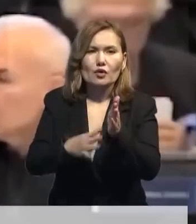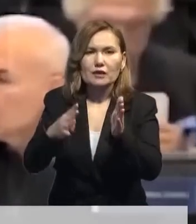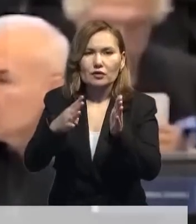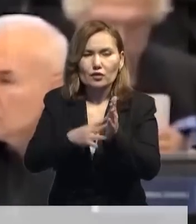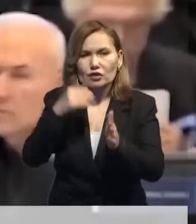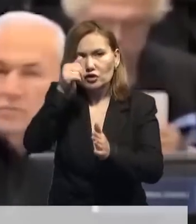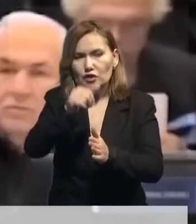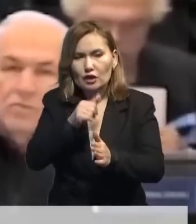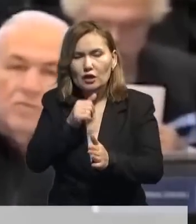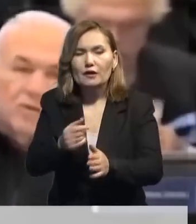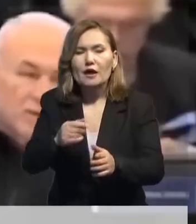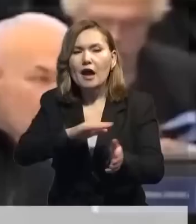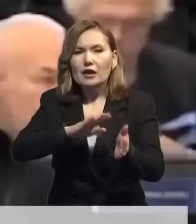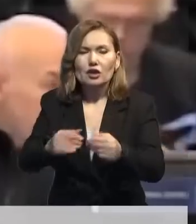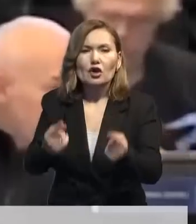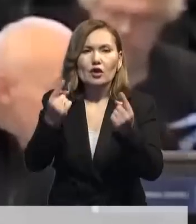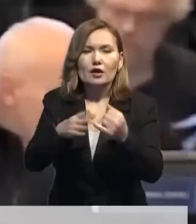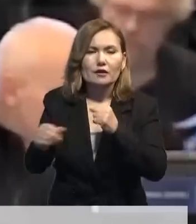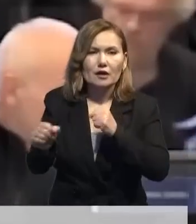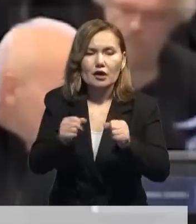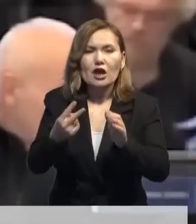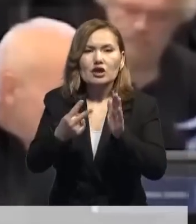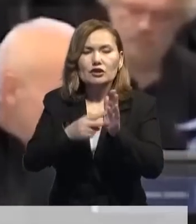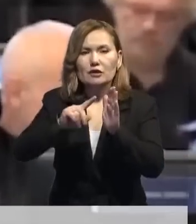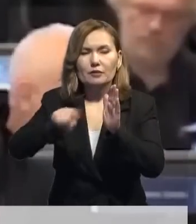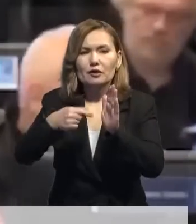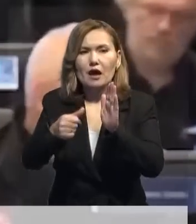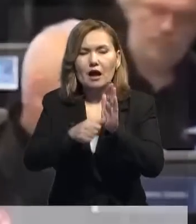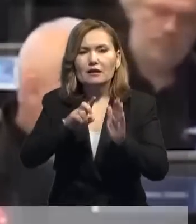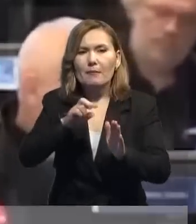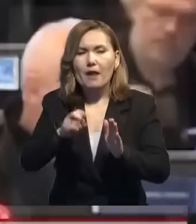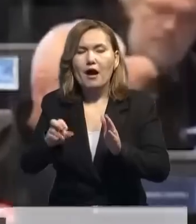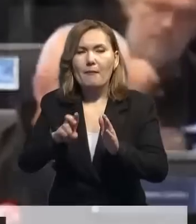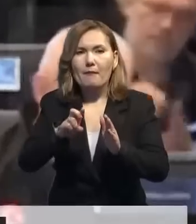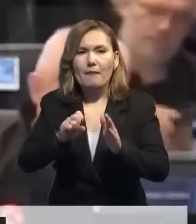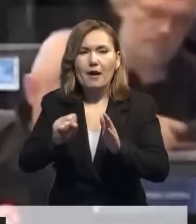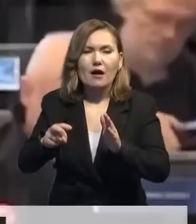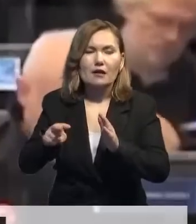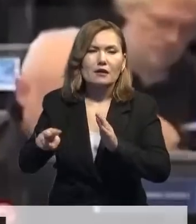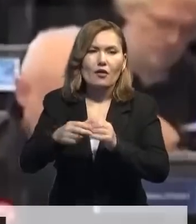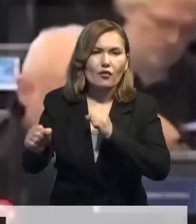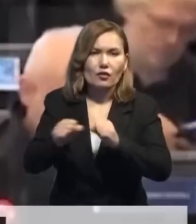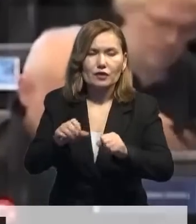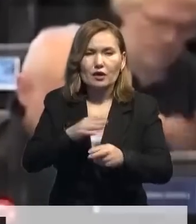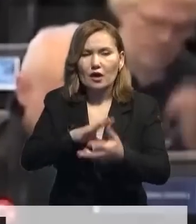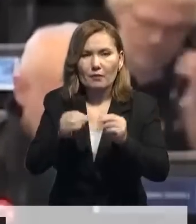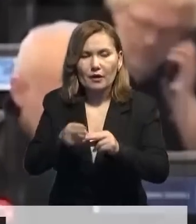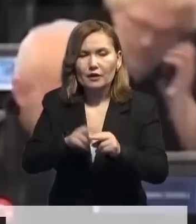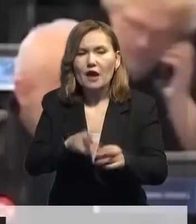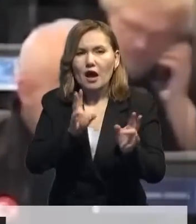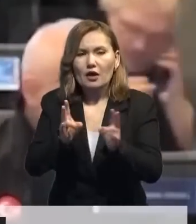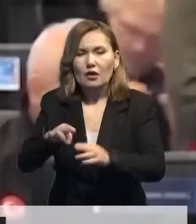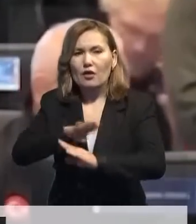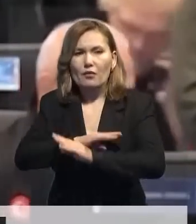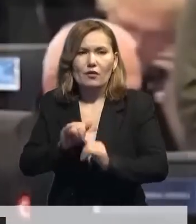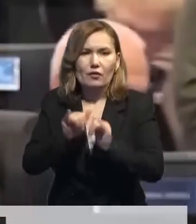кейінгі ең үлкен апат. 7.7 балдық жер сілкінісі кең аумақта сезілді. 912 азаматымыз қаза тапты. Оның қаншалықты